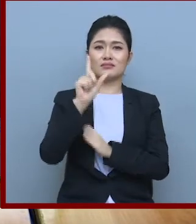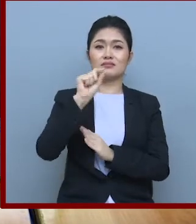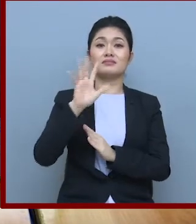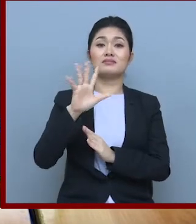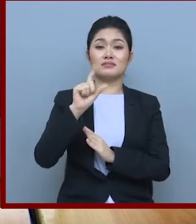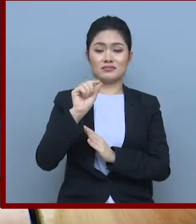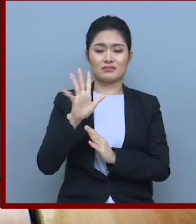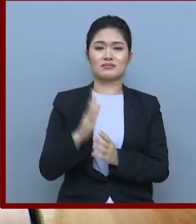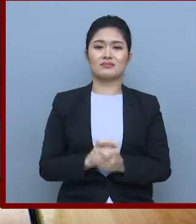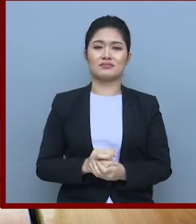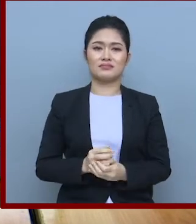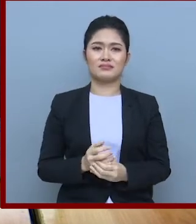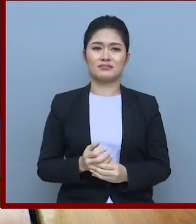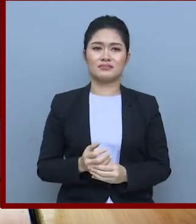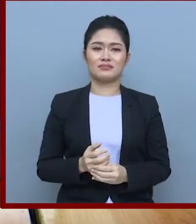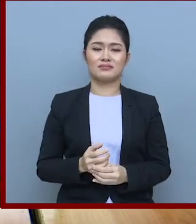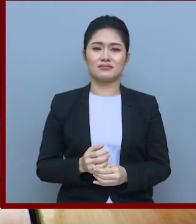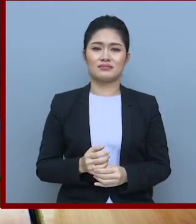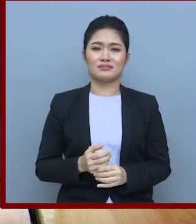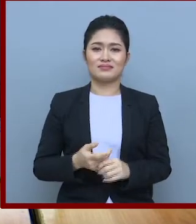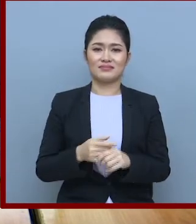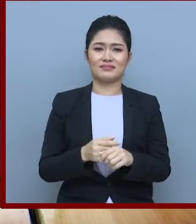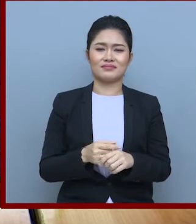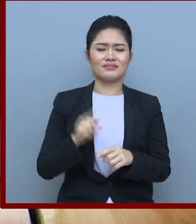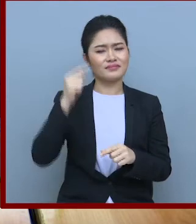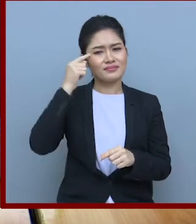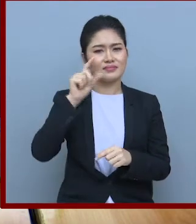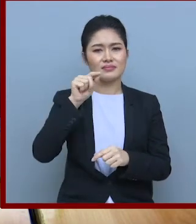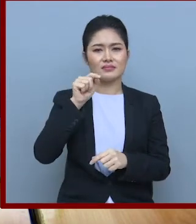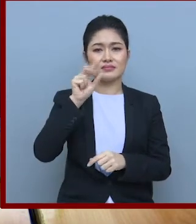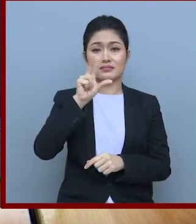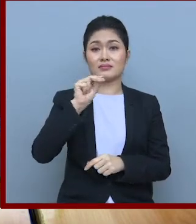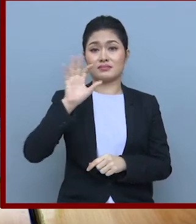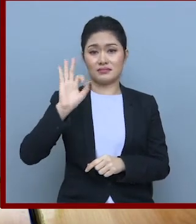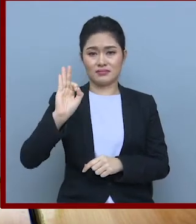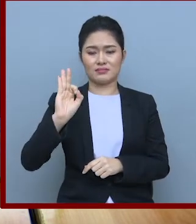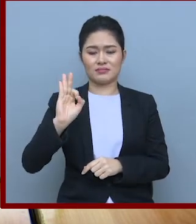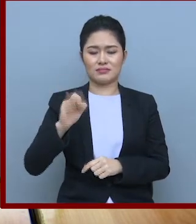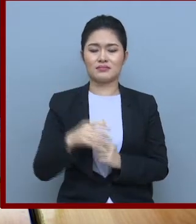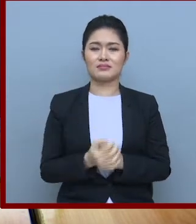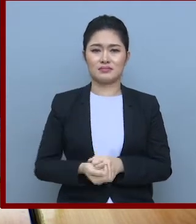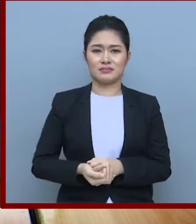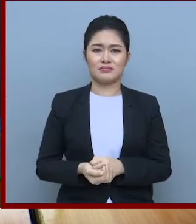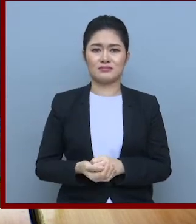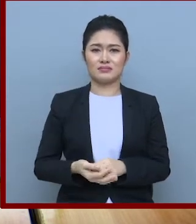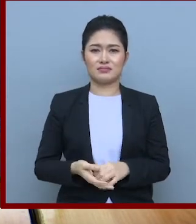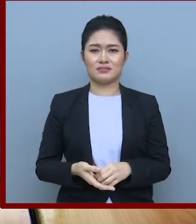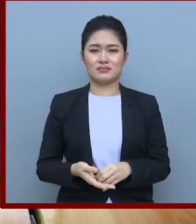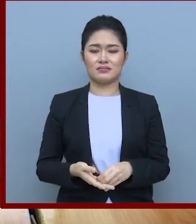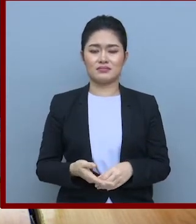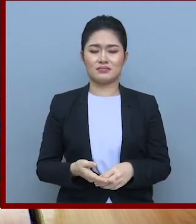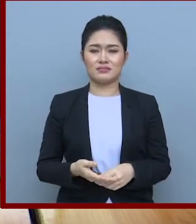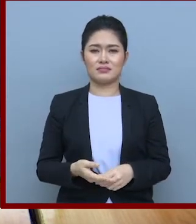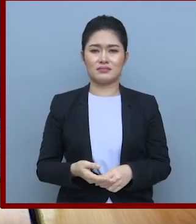ป็น25นะครับ humidity ก็เป็น39% นะครับคือความชื้นในห้องนี้นะครับ